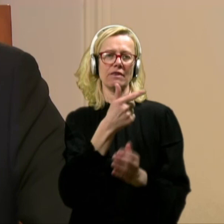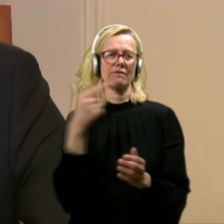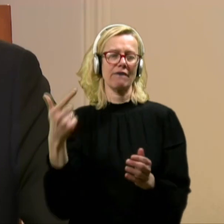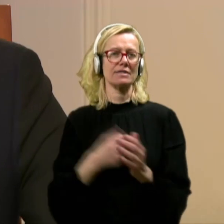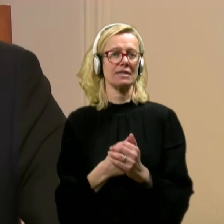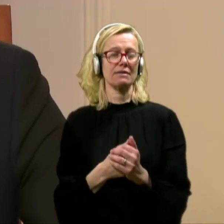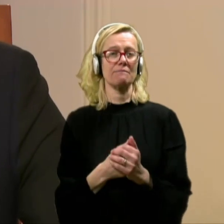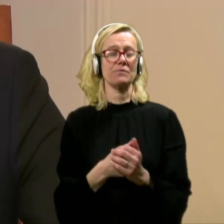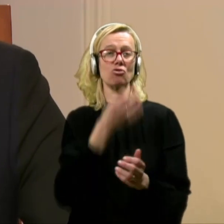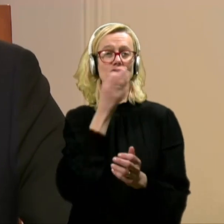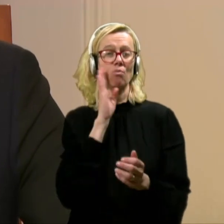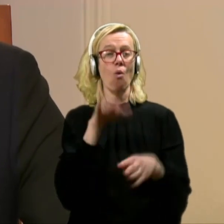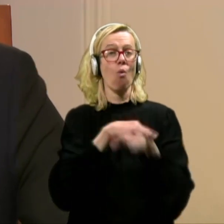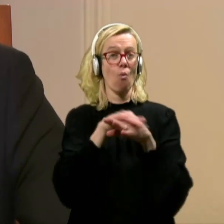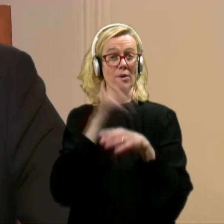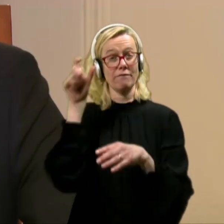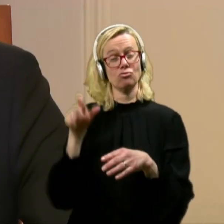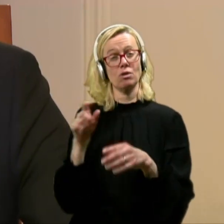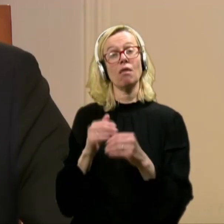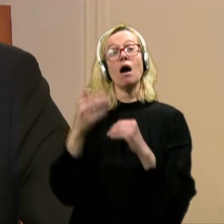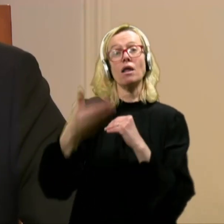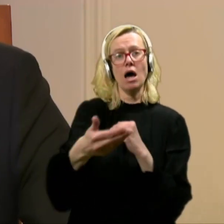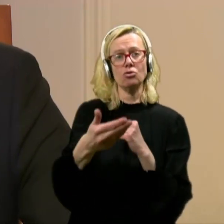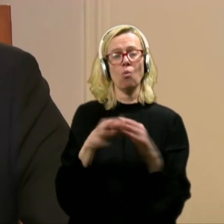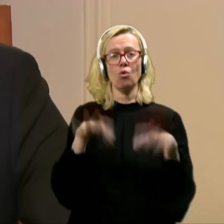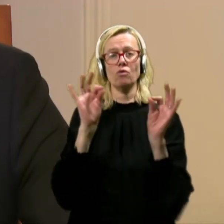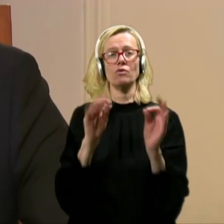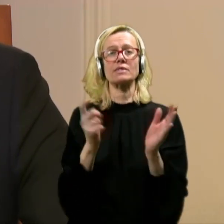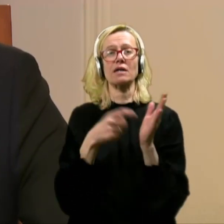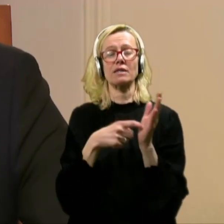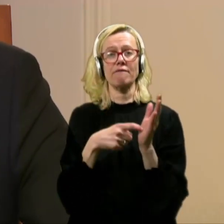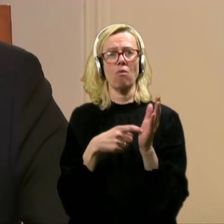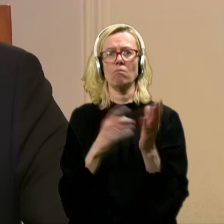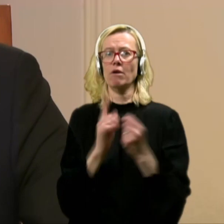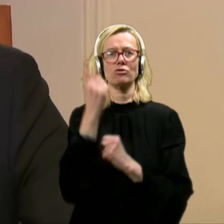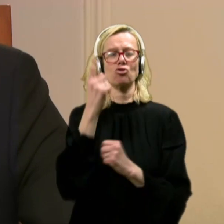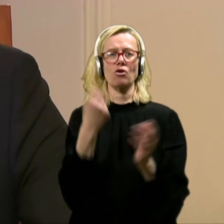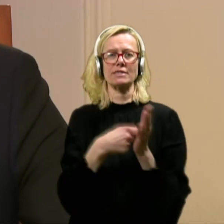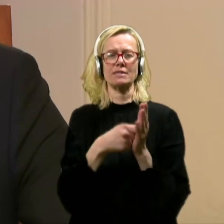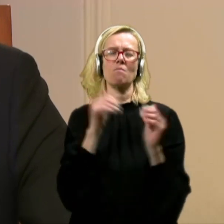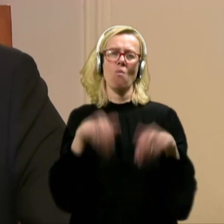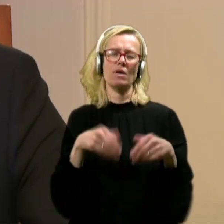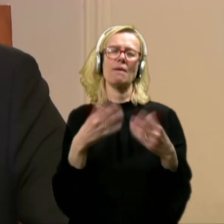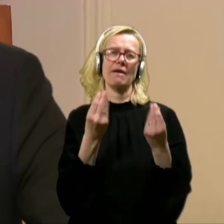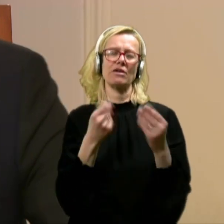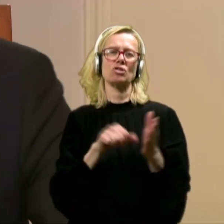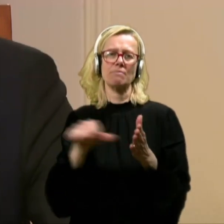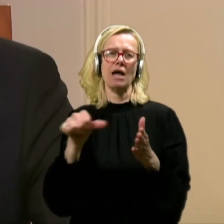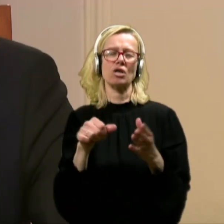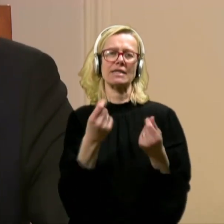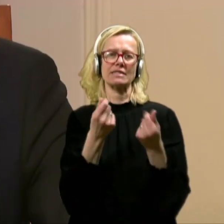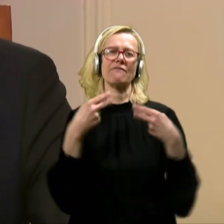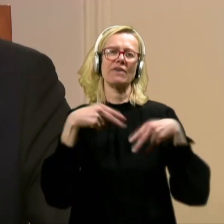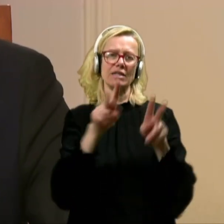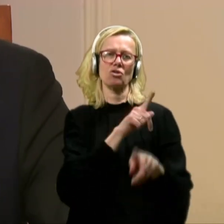20.4.2022. Če bo upravičenec naknadno ugotovil, da je zahteval previsok znesek, bo moral preveč izplačana sredstva vrniti